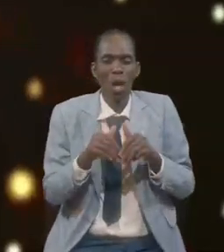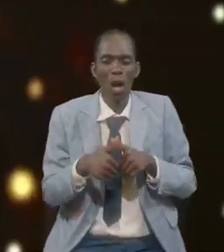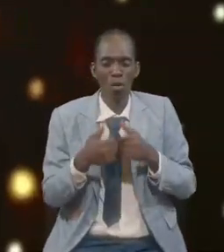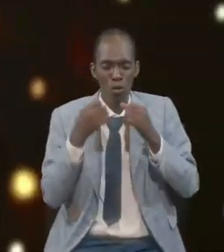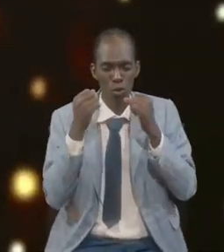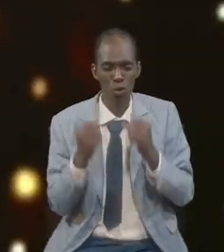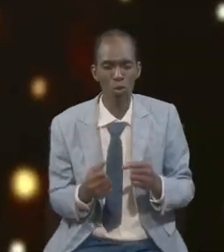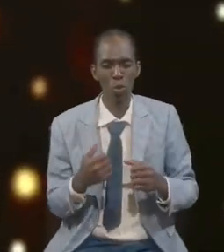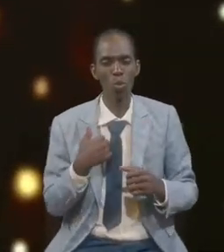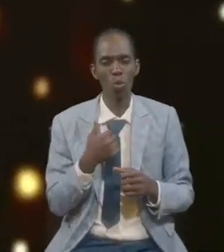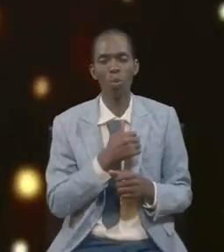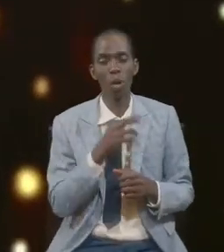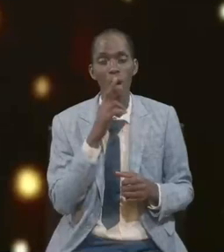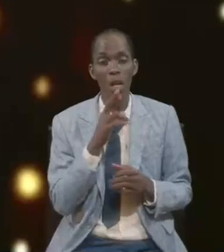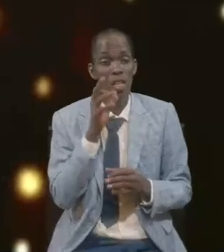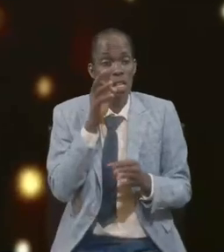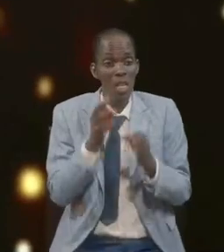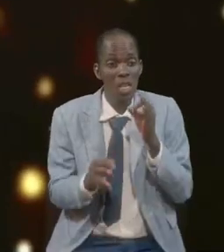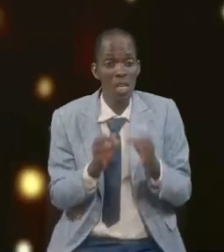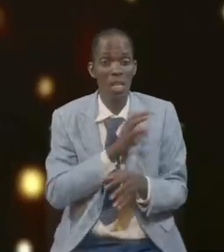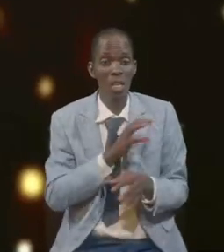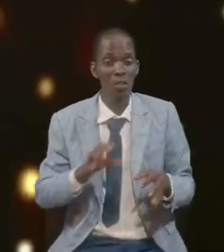avoir, si Christ a été tenté,